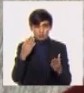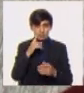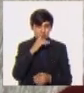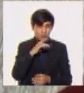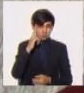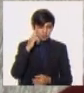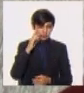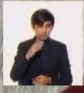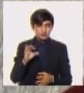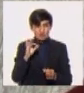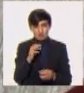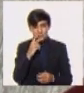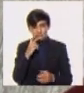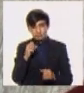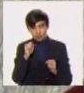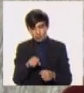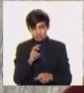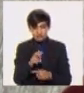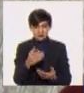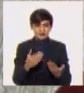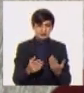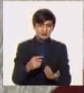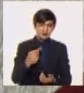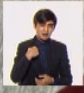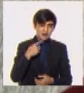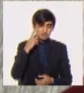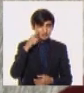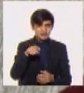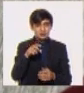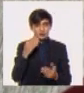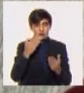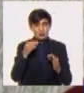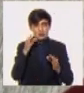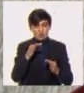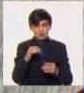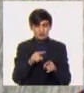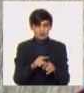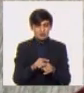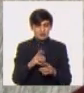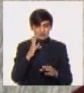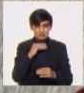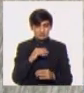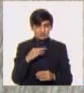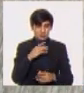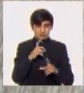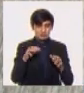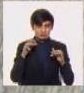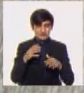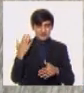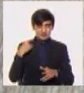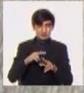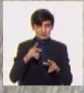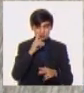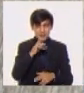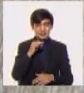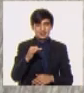будут как бы присматриваться, можно ли ходить. Я уверен, что кинотеатры как бы создадут какие-то условия, то есть